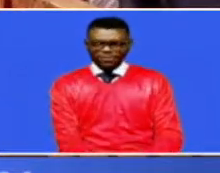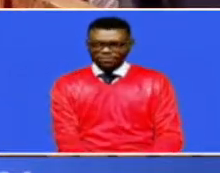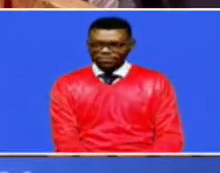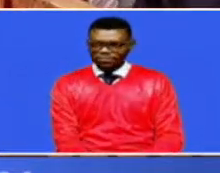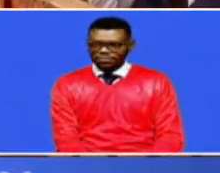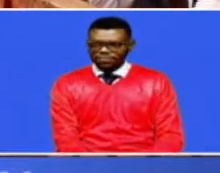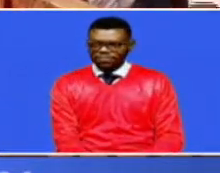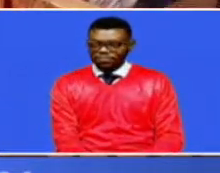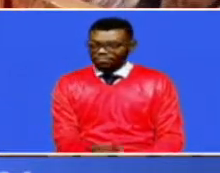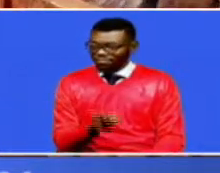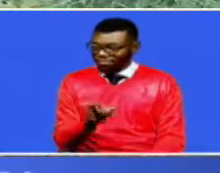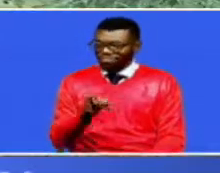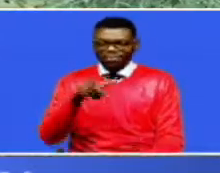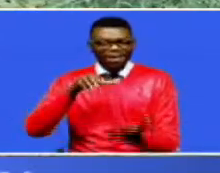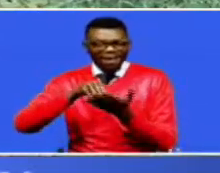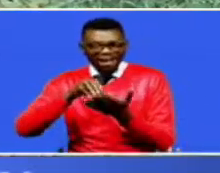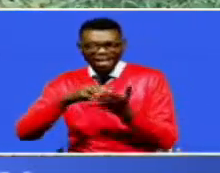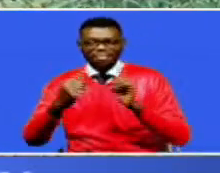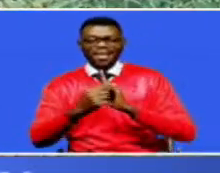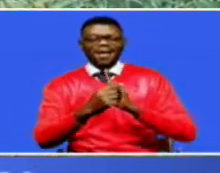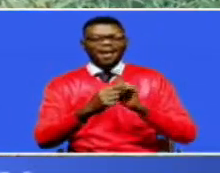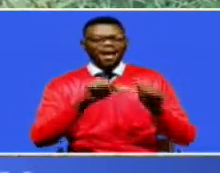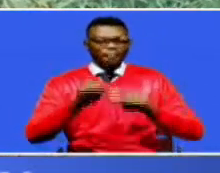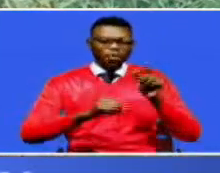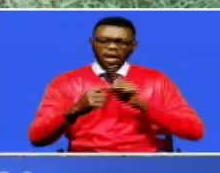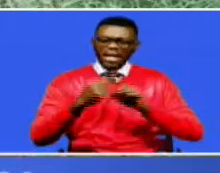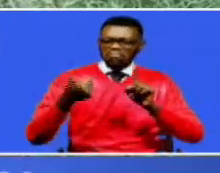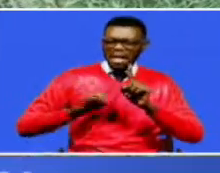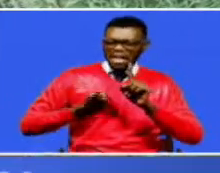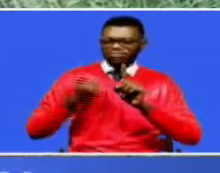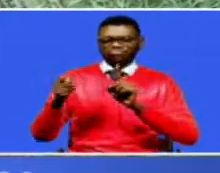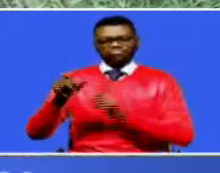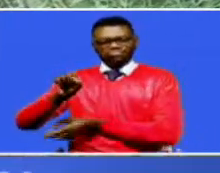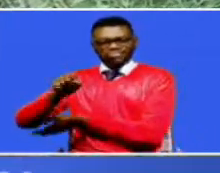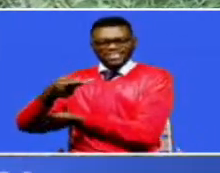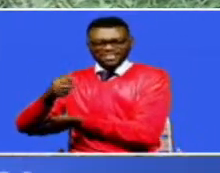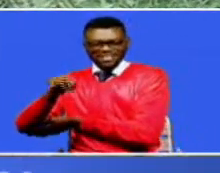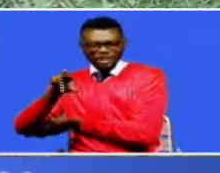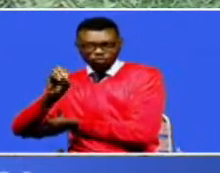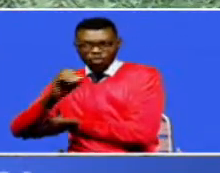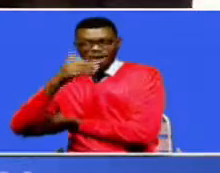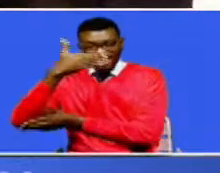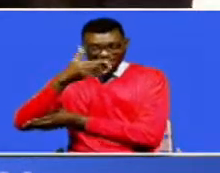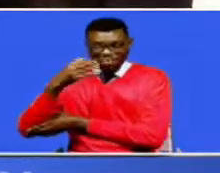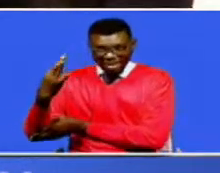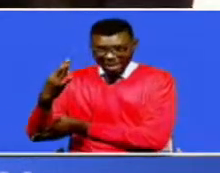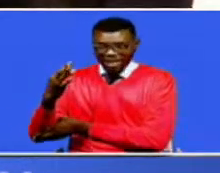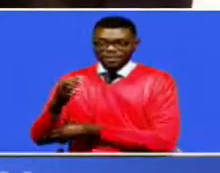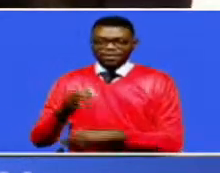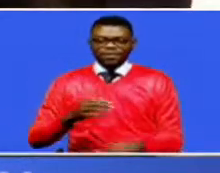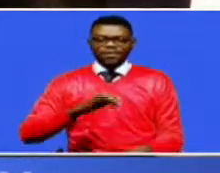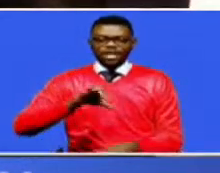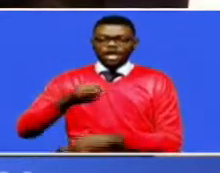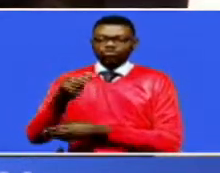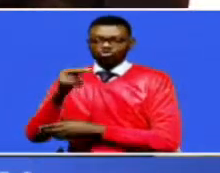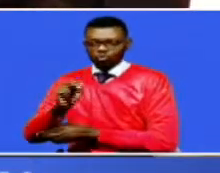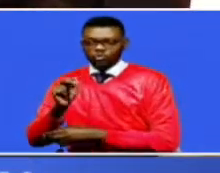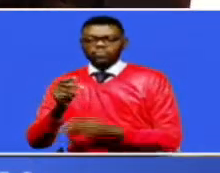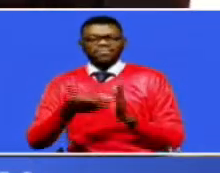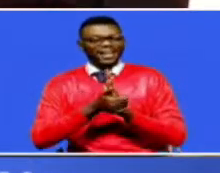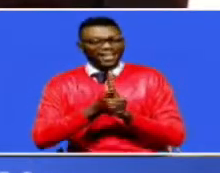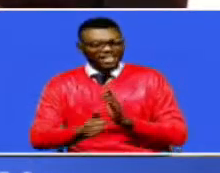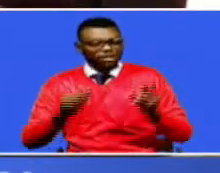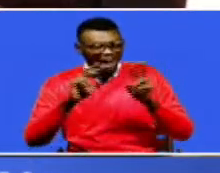Vikao vya kusikiliza kesi ya mauaji ya Sharon Otieno vikiingia siku ya tatu, John Kimani Mungai, mtaalamu wa uchunguzi